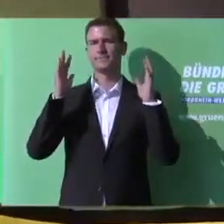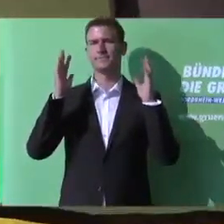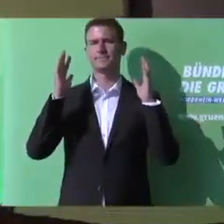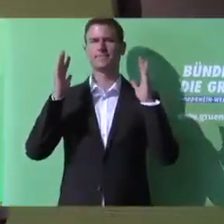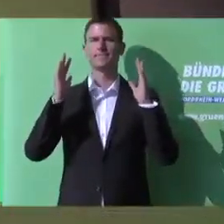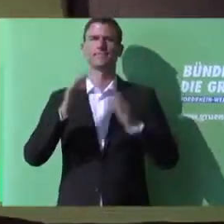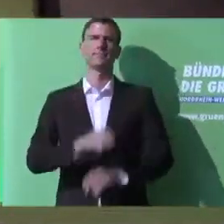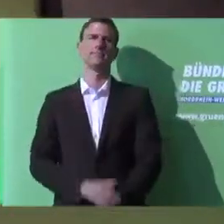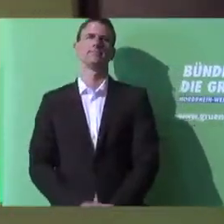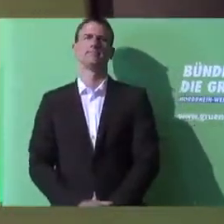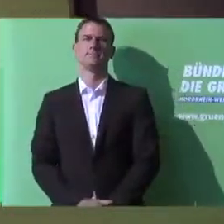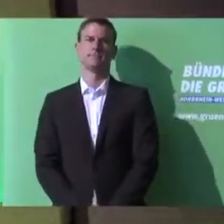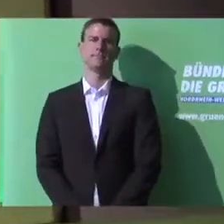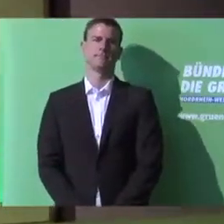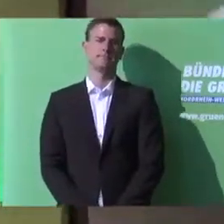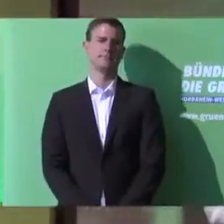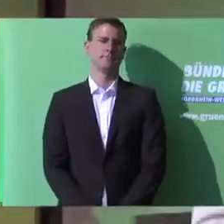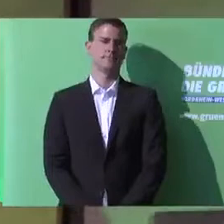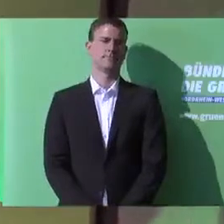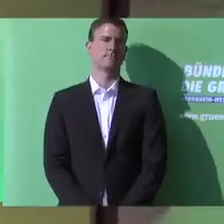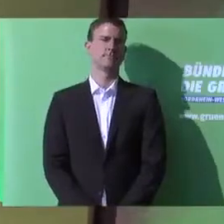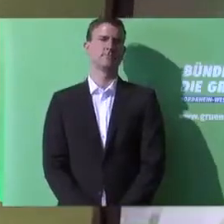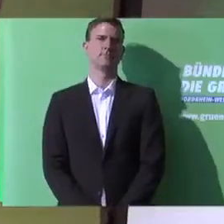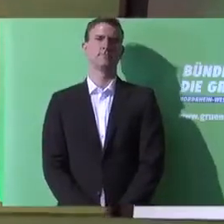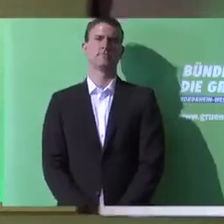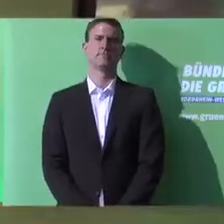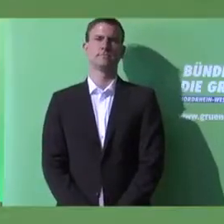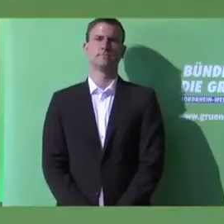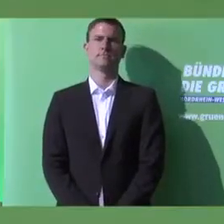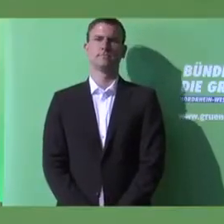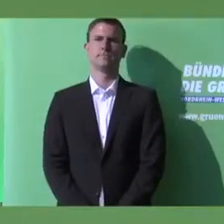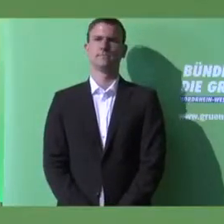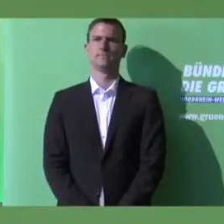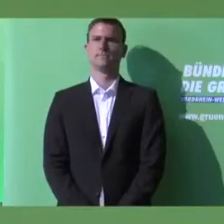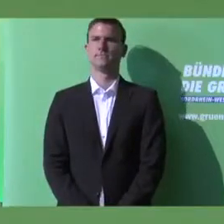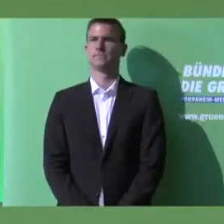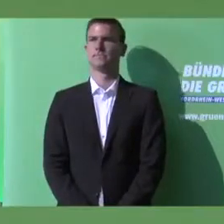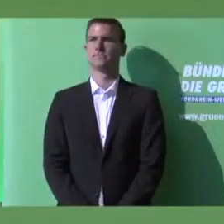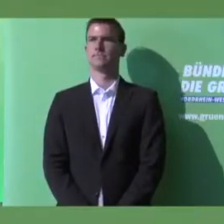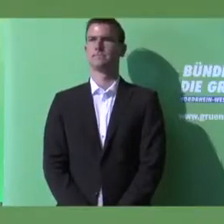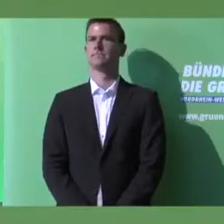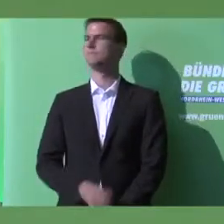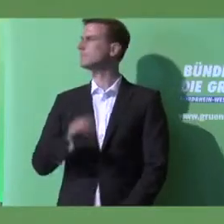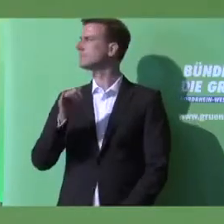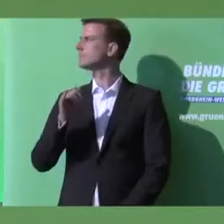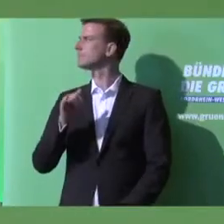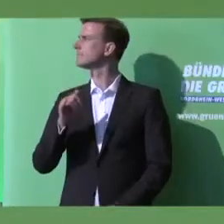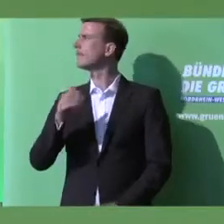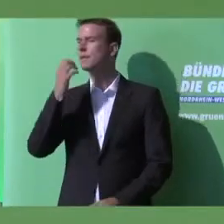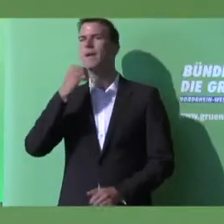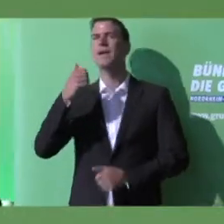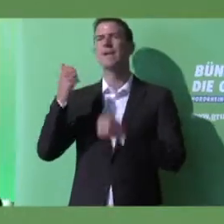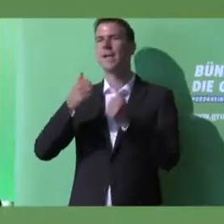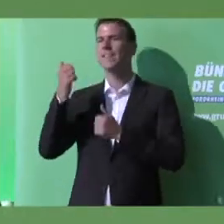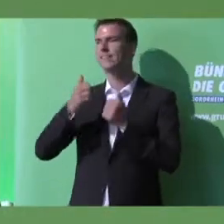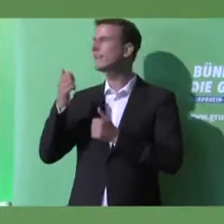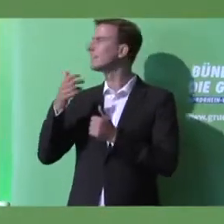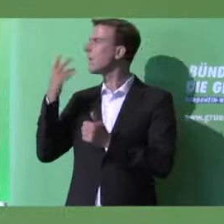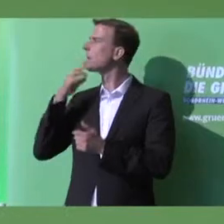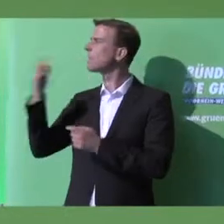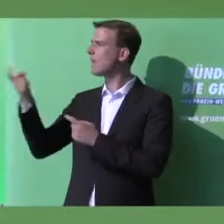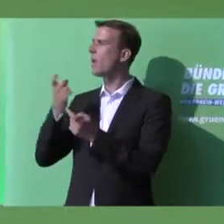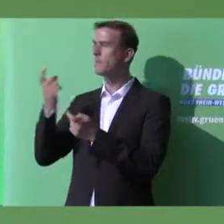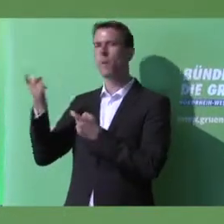dann bitte auch, hallo, dann bitte ich auch Bärbel Höhn und Volker Beck, unsere NRW-Spitzenkandidaten, nach oben, damit wir